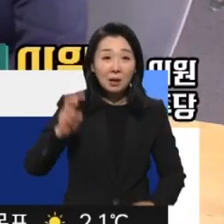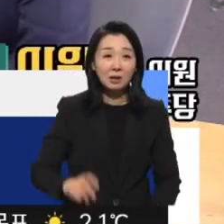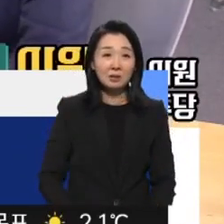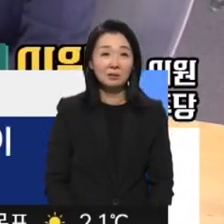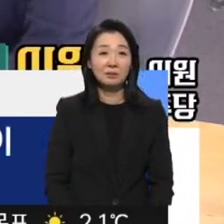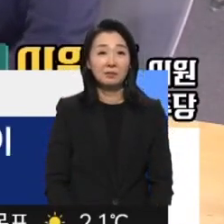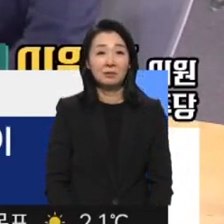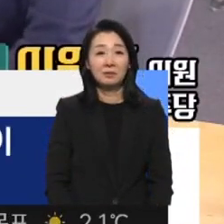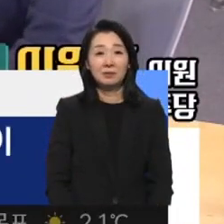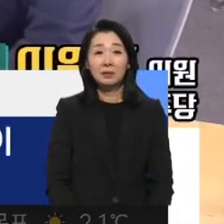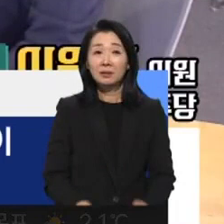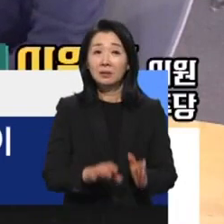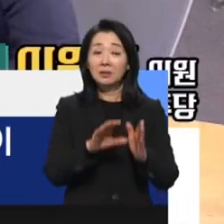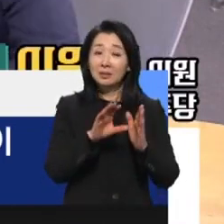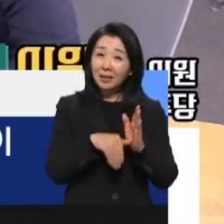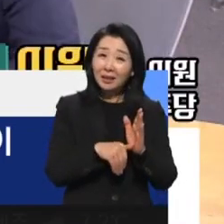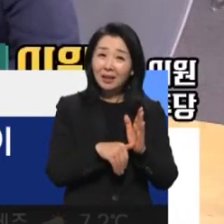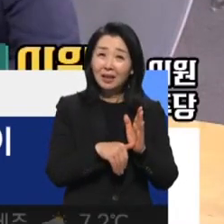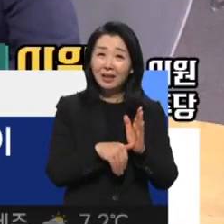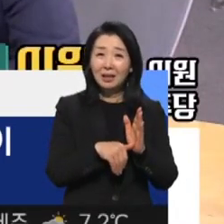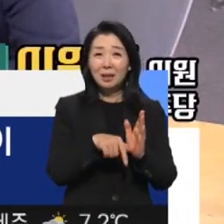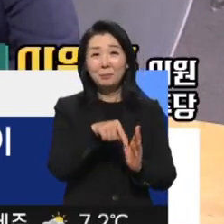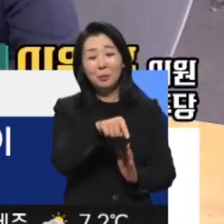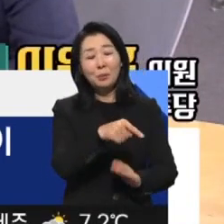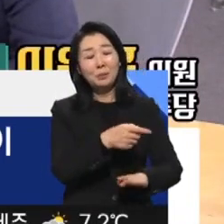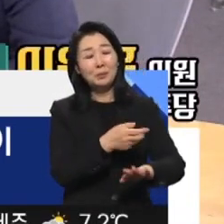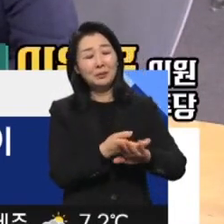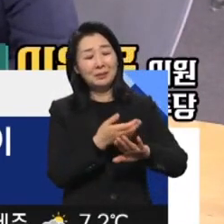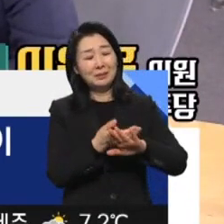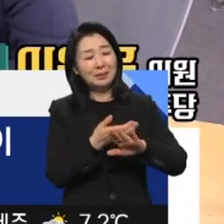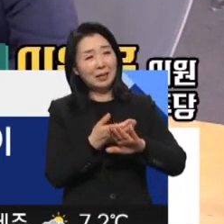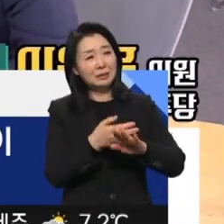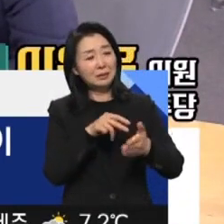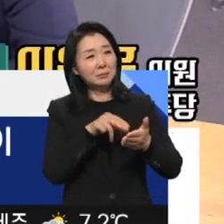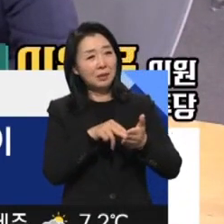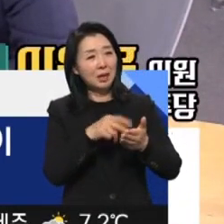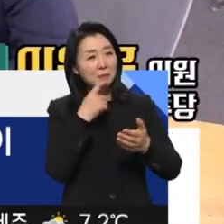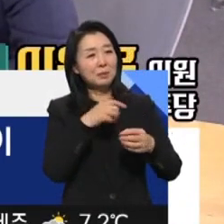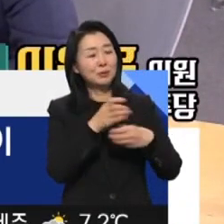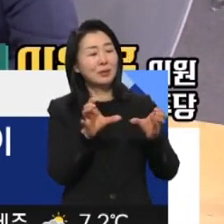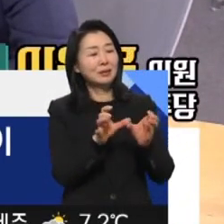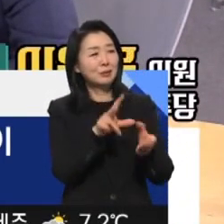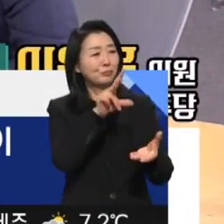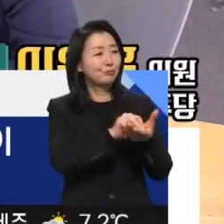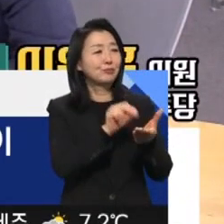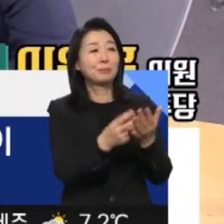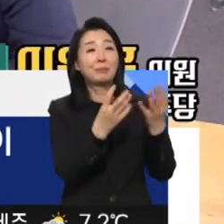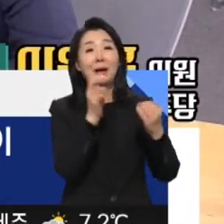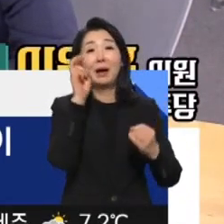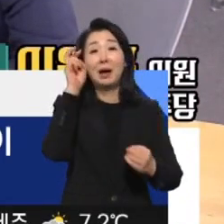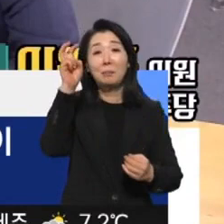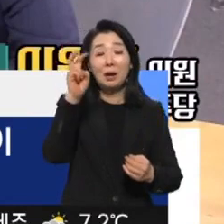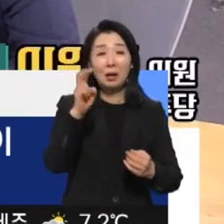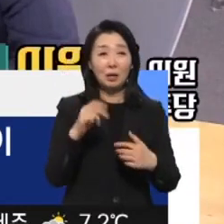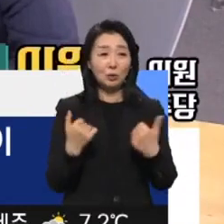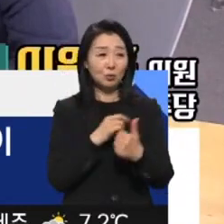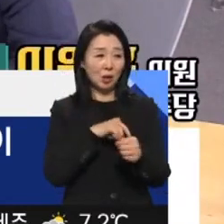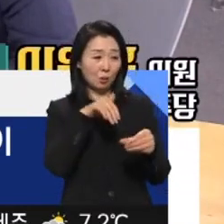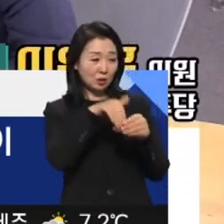그때 되면은 아마도 전혀 다른 국면이 민주당 내에서도 벌어질 가능성이 있습니다. 총선을